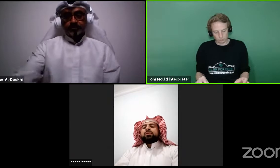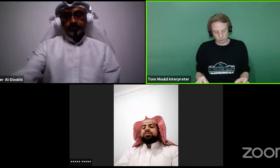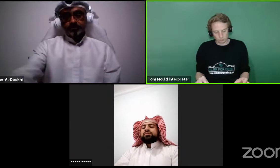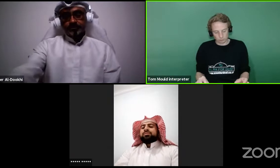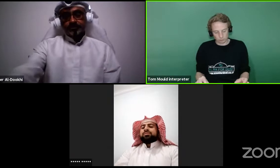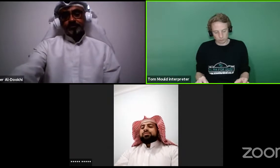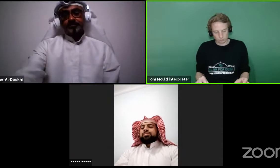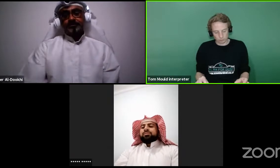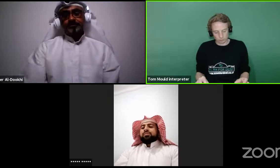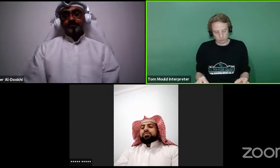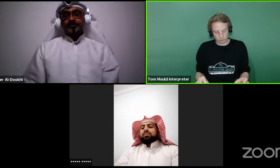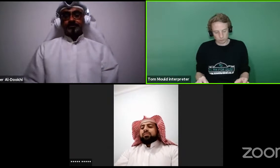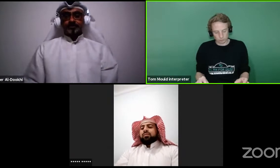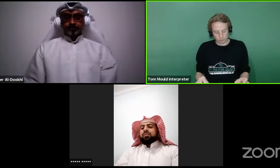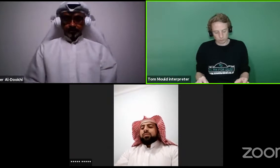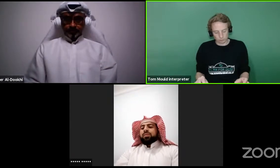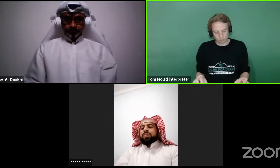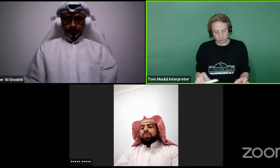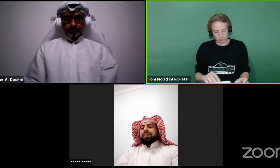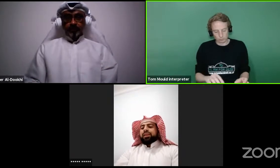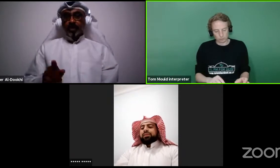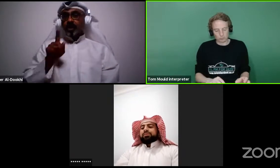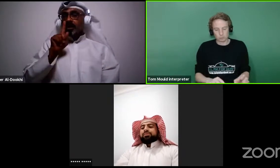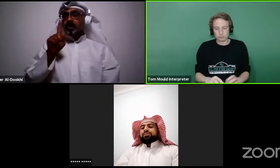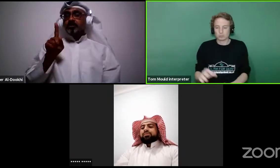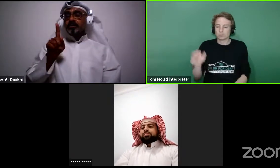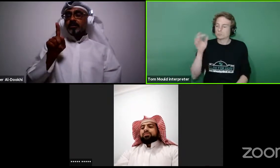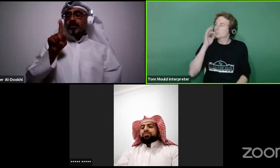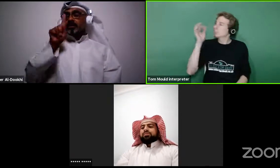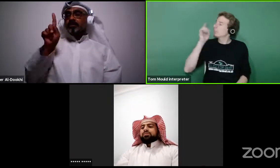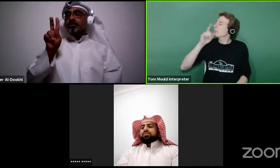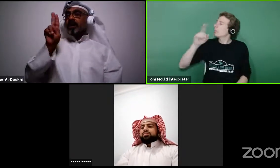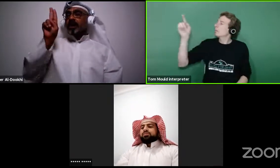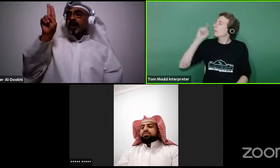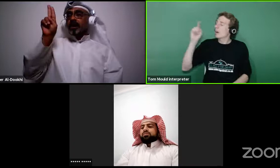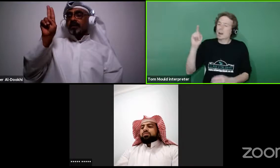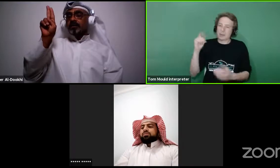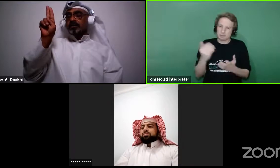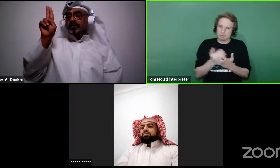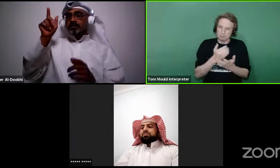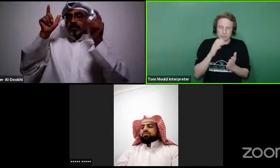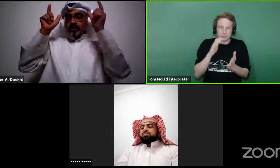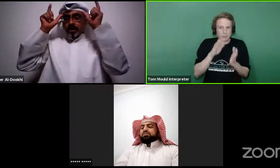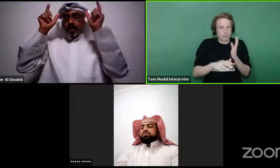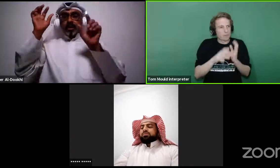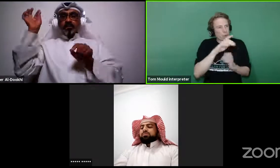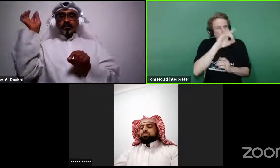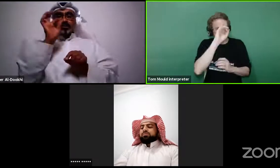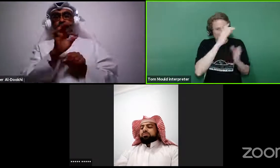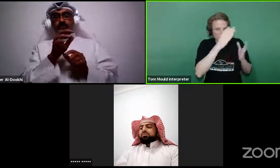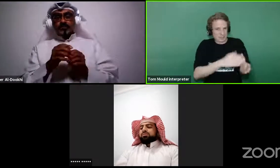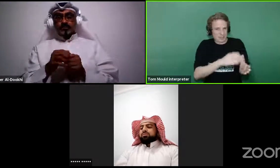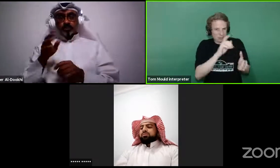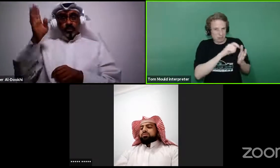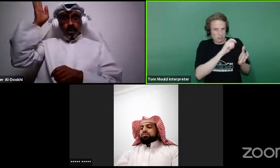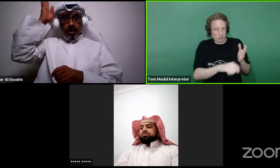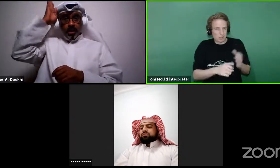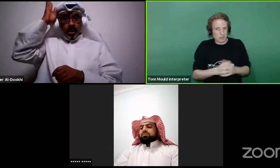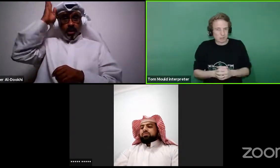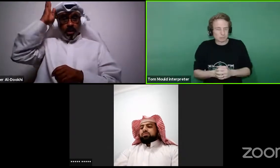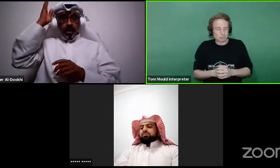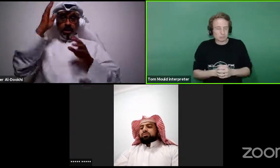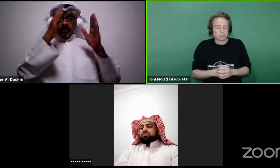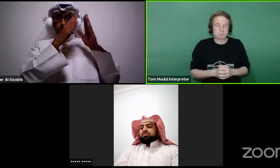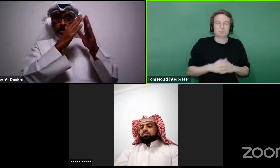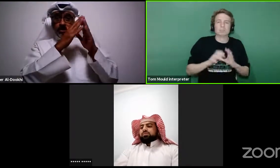تعبرون. I seek refuge with Allah from Satan the accursed. And the king of Egypt said,